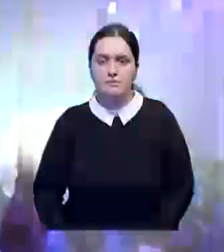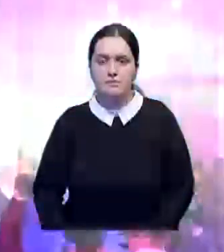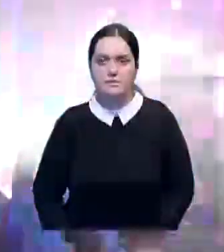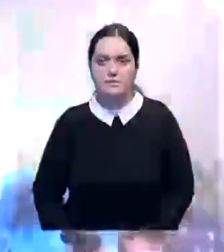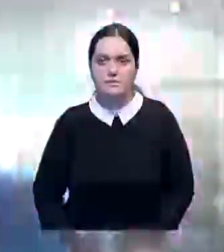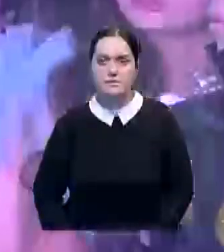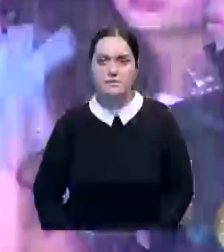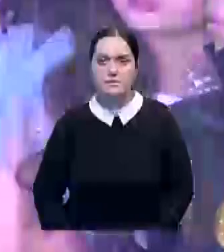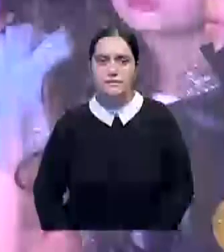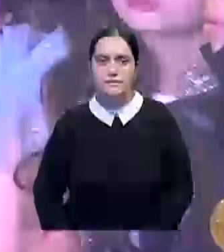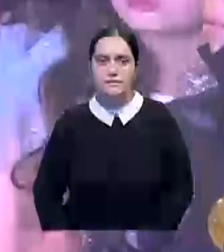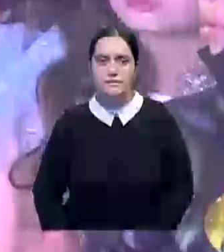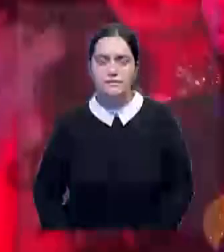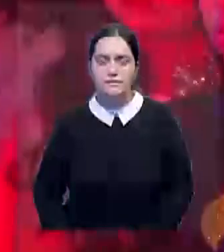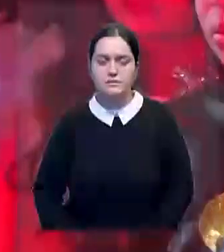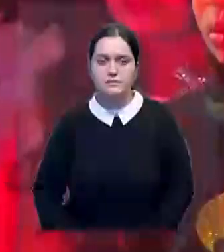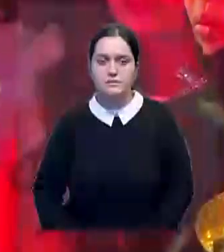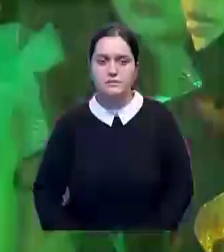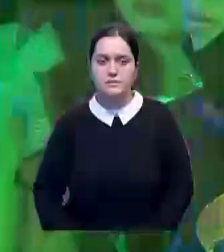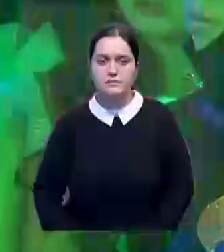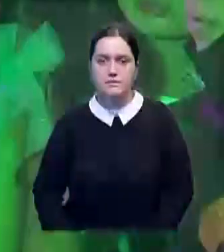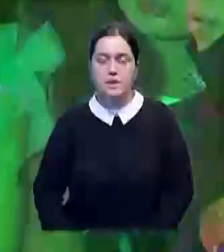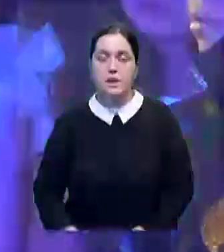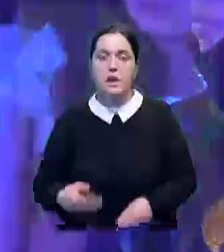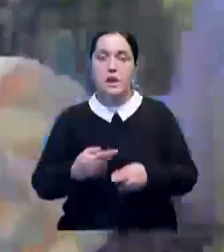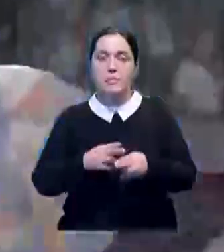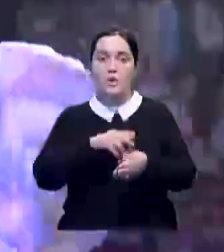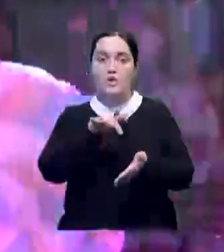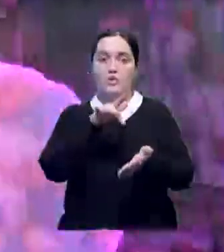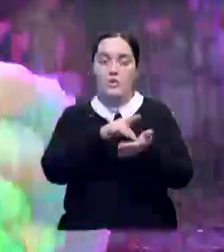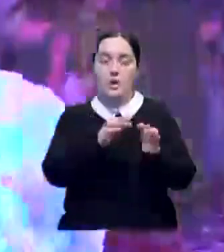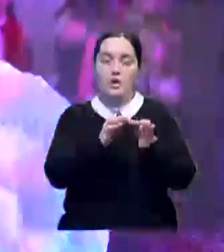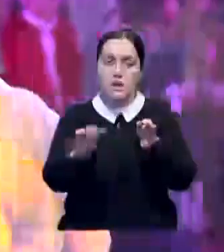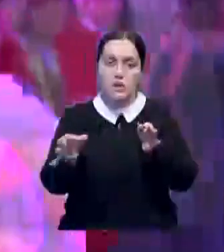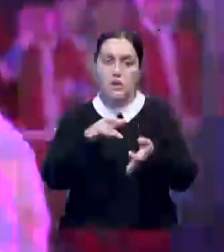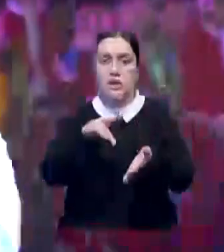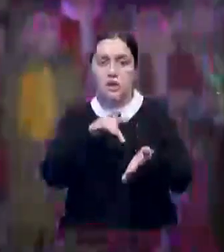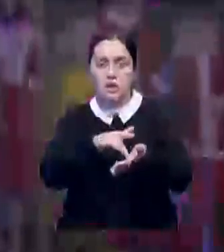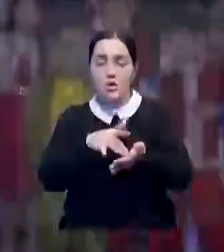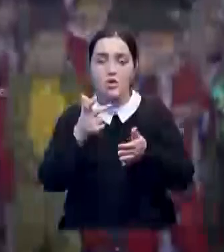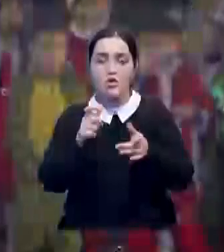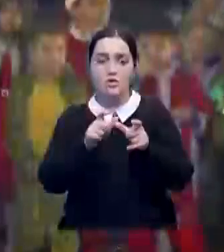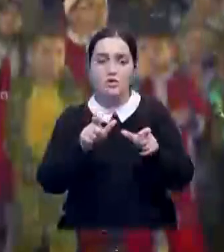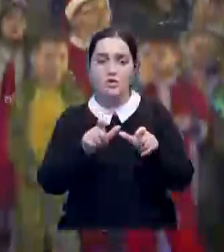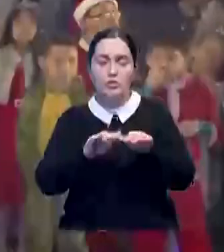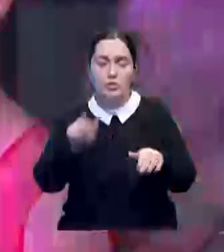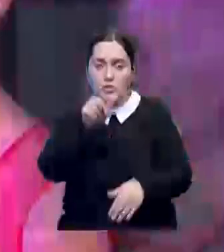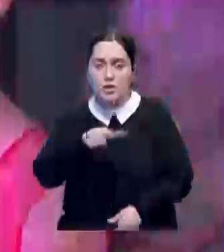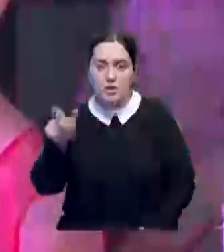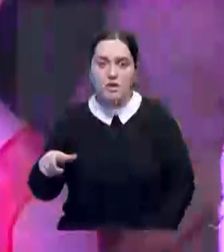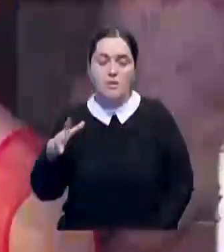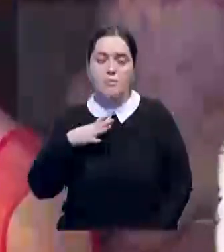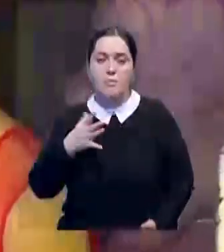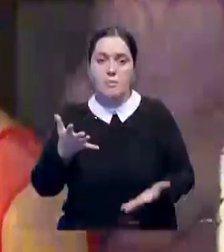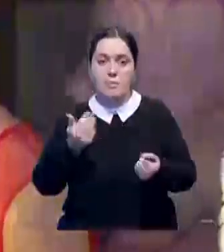На главную елку были приглашены дети со всех районов и городских школ области. 300 школьников встретились со сказочными персонажами,